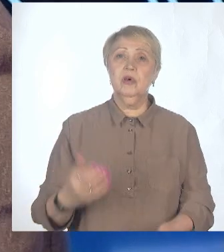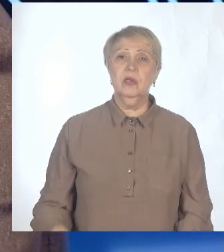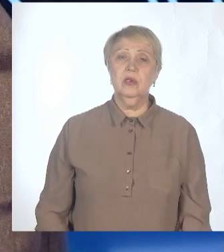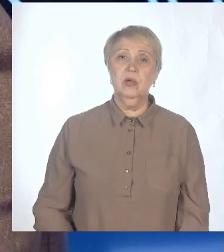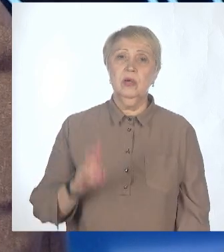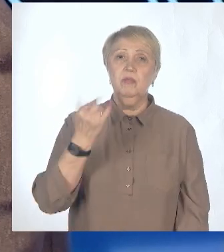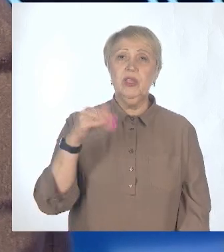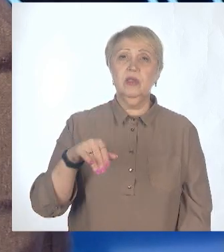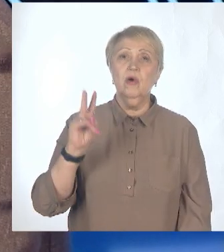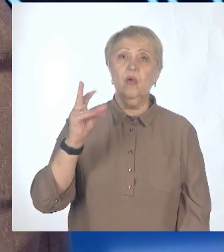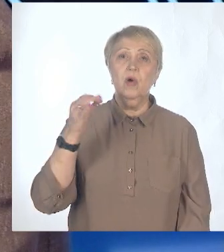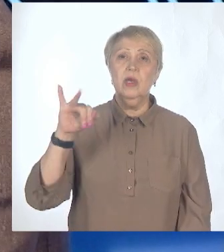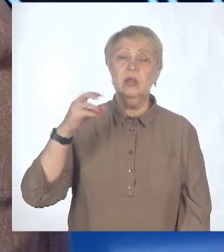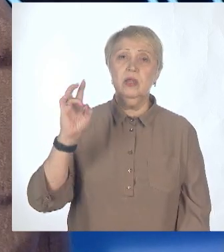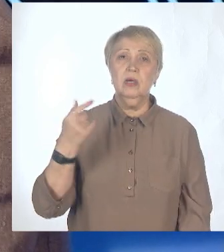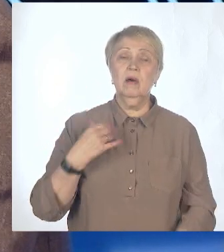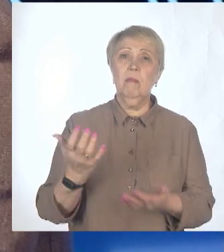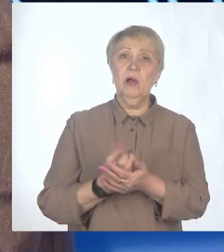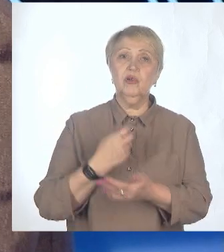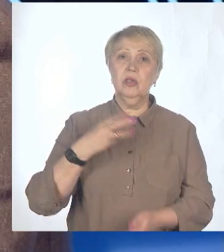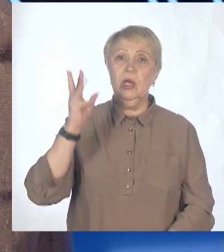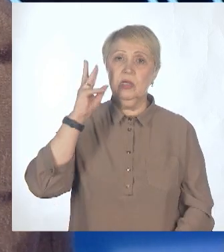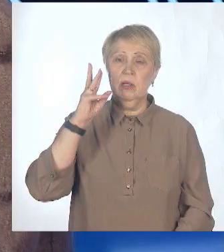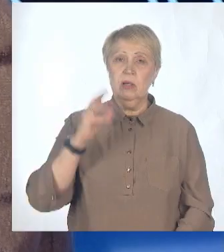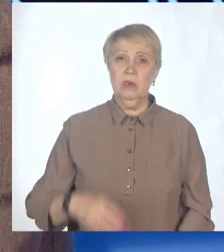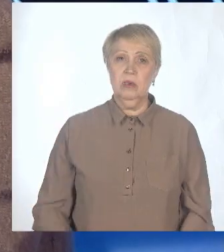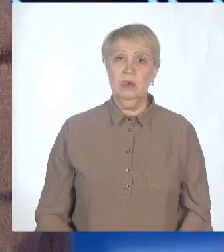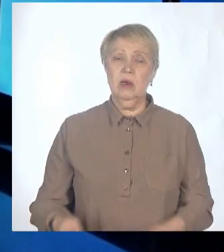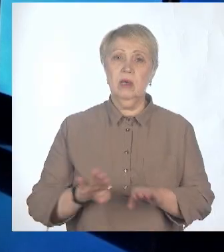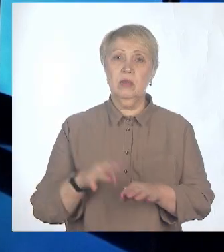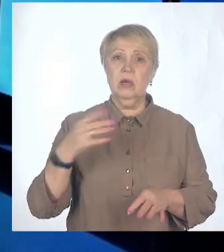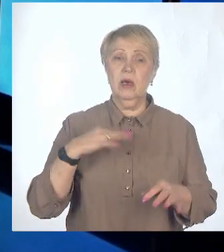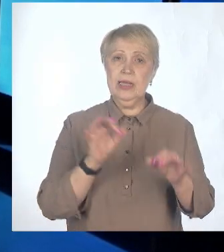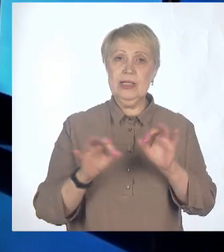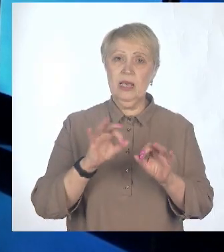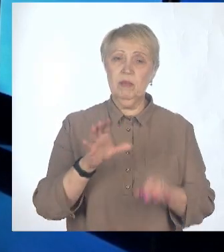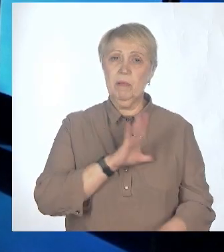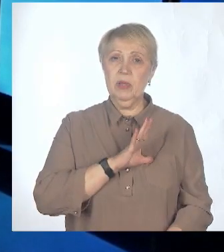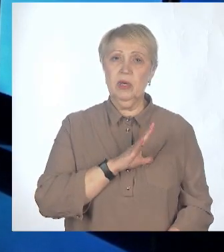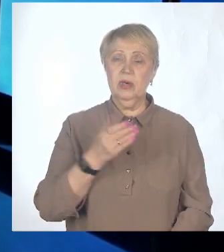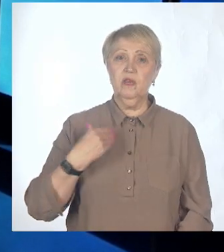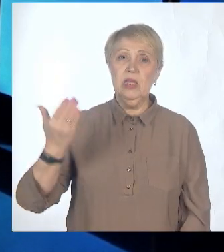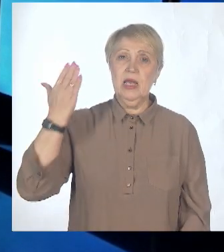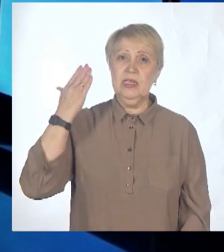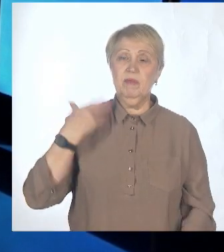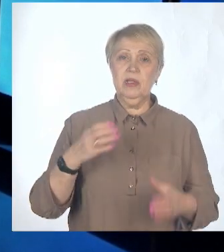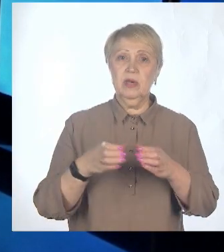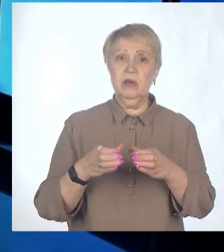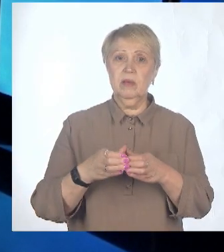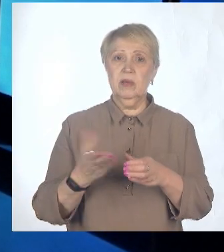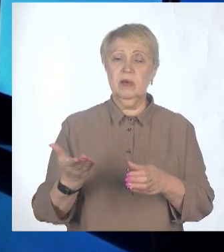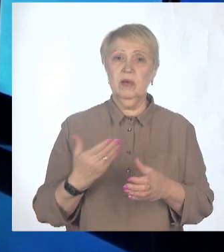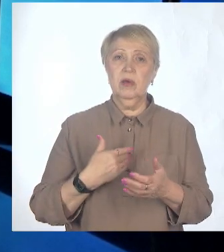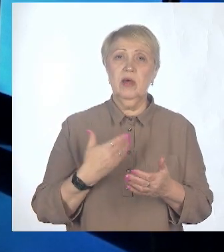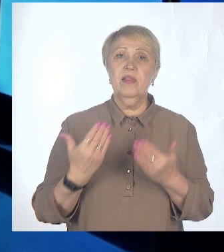получал, все нормально. Но, допустим, вот такая схема. Западные компании вроде бы уходят.